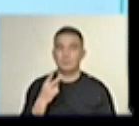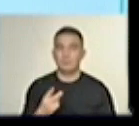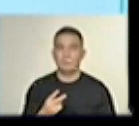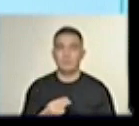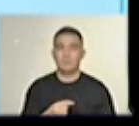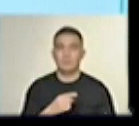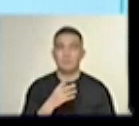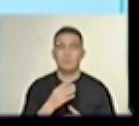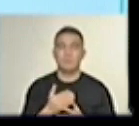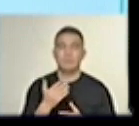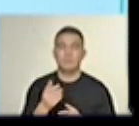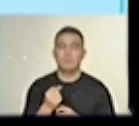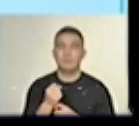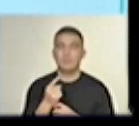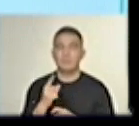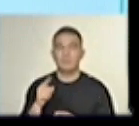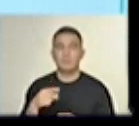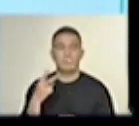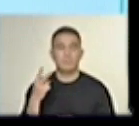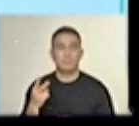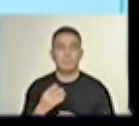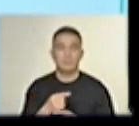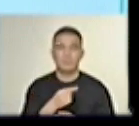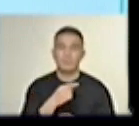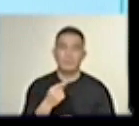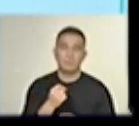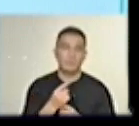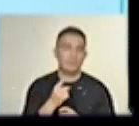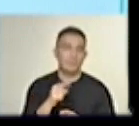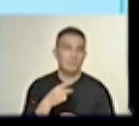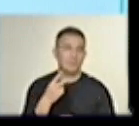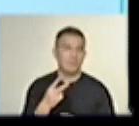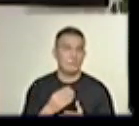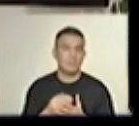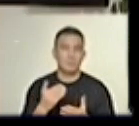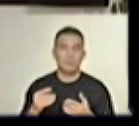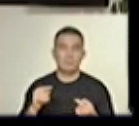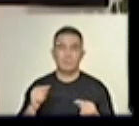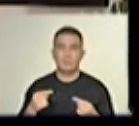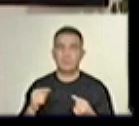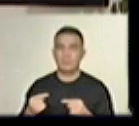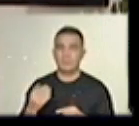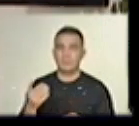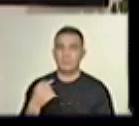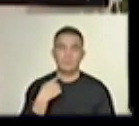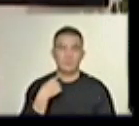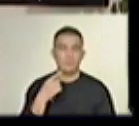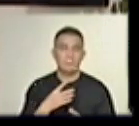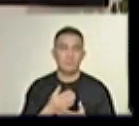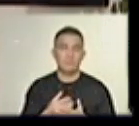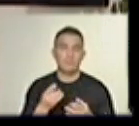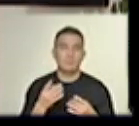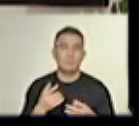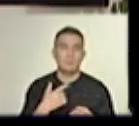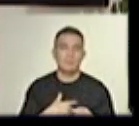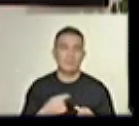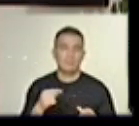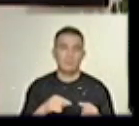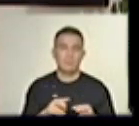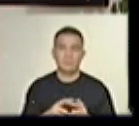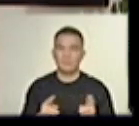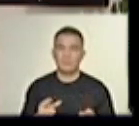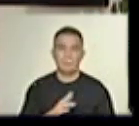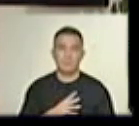-11.2 va 11.2 sonlarini oldim. Bular qarama-qarshi sonlar, ular o'zaro teng emas, lekin